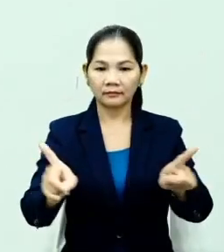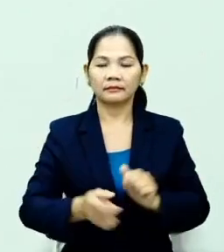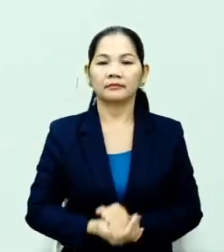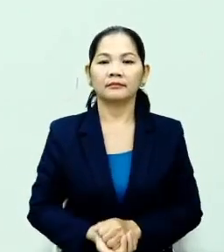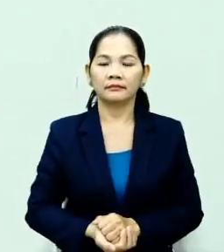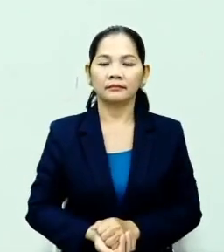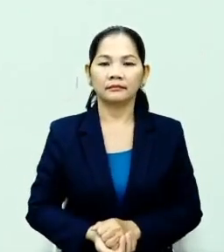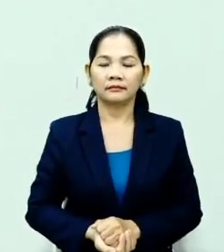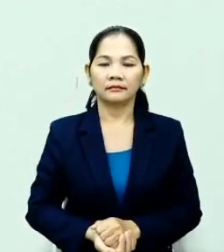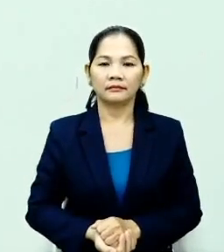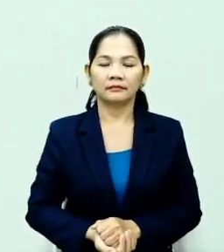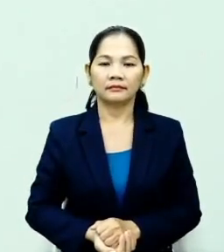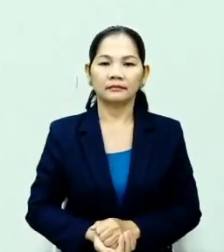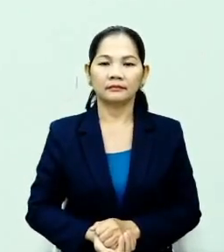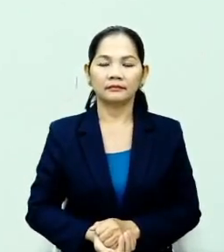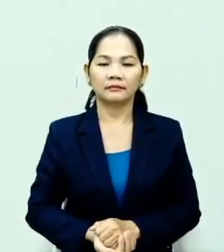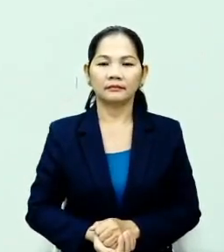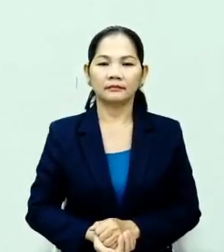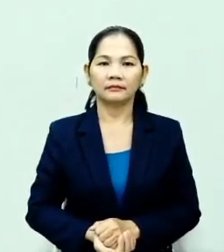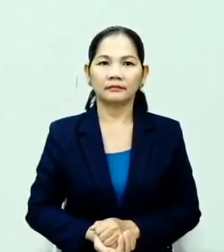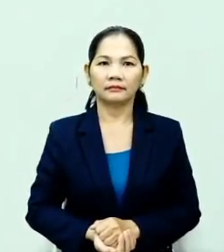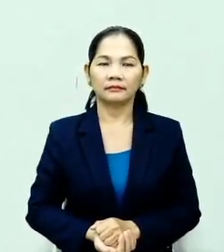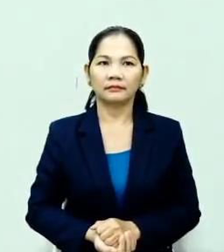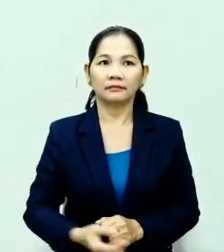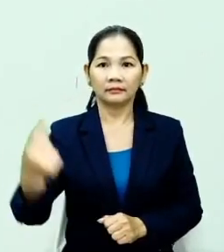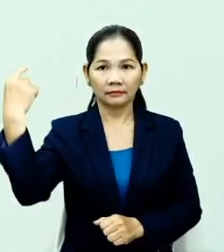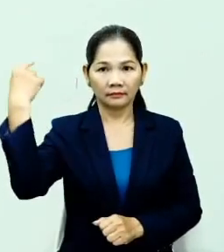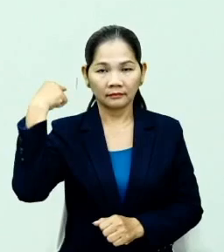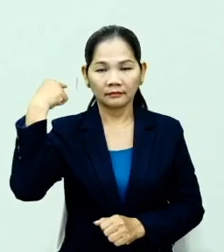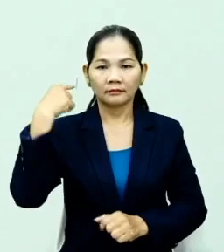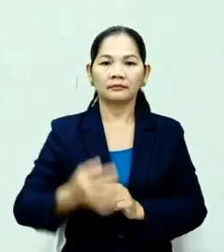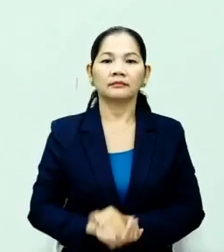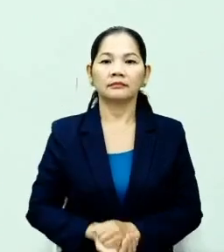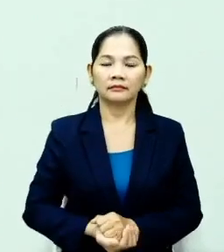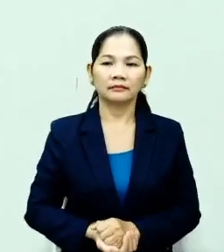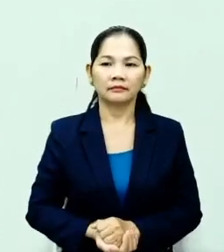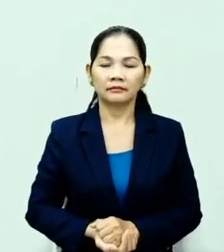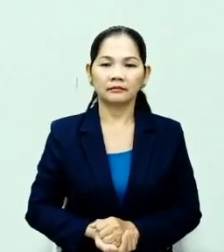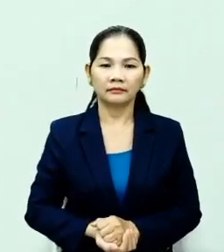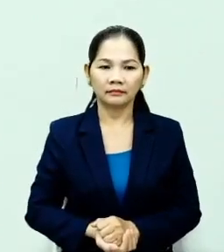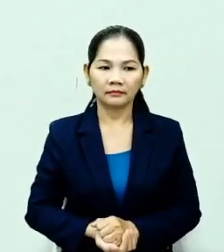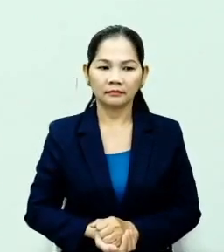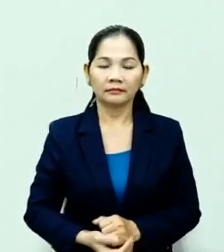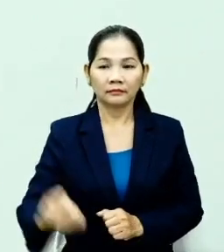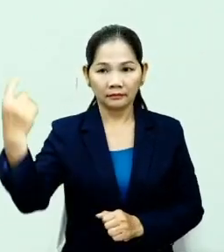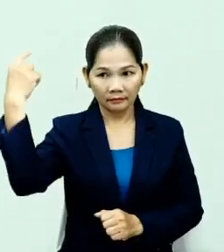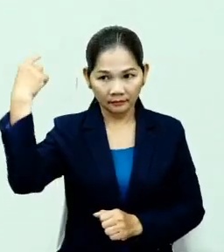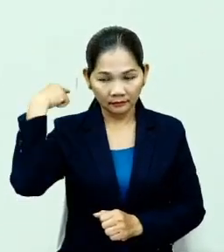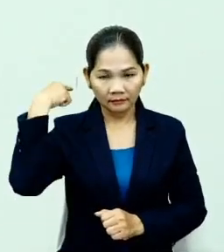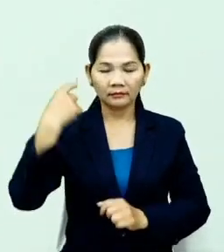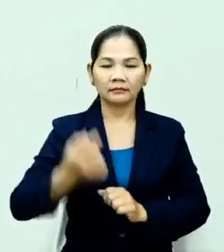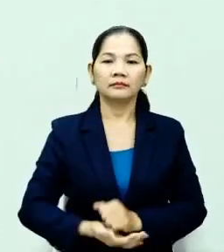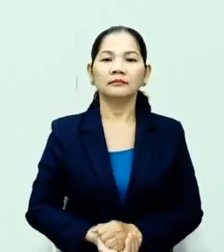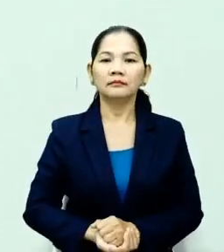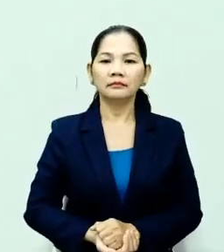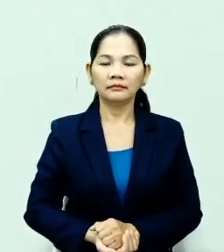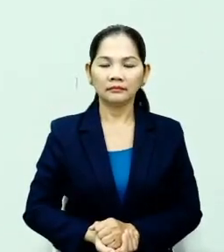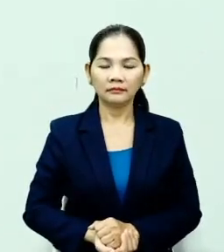play play mà sal mảnh mà sal